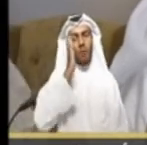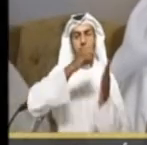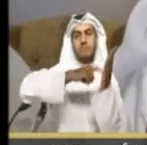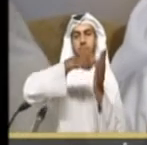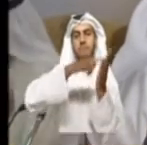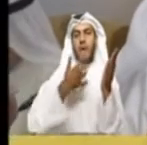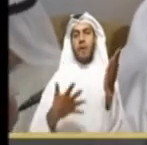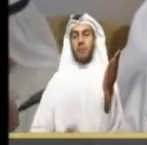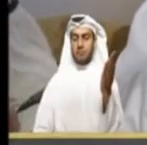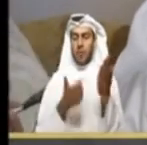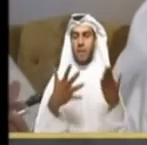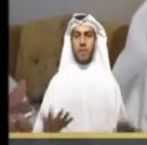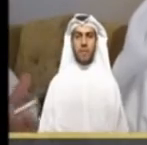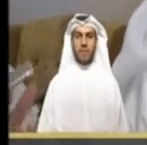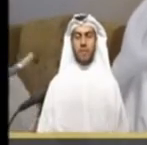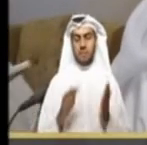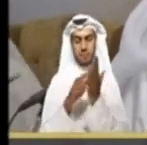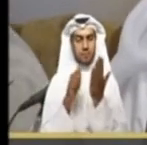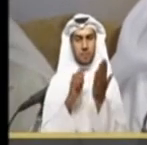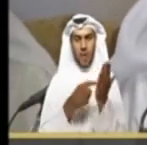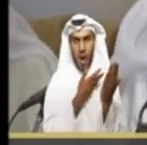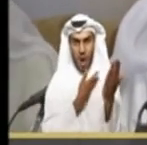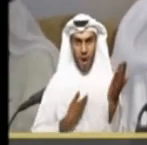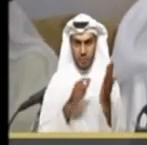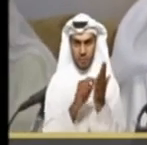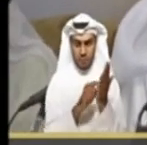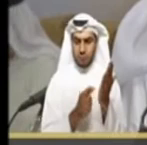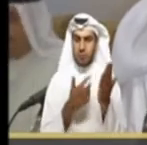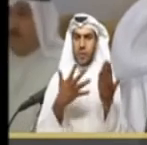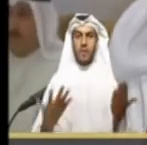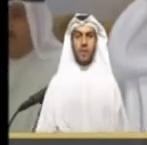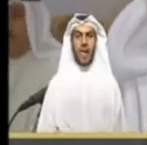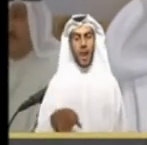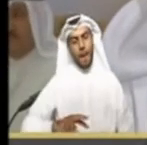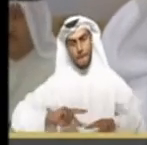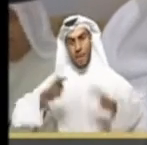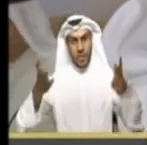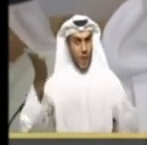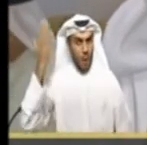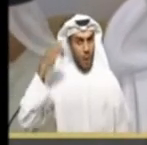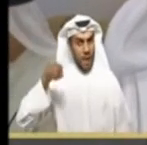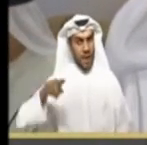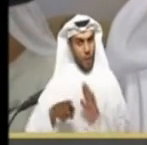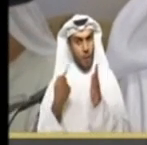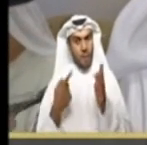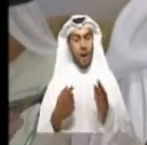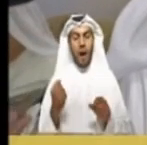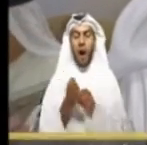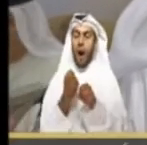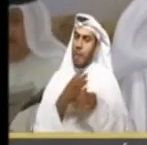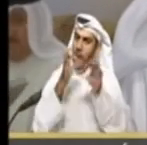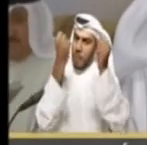جميع الأعمال في الحج إلى عمل إلكتروني كامل،